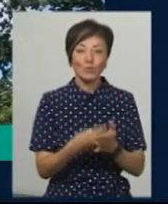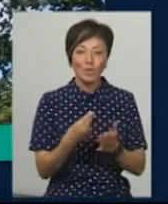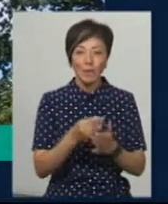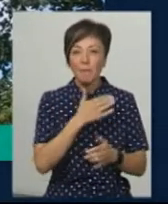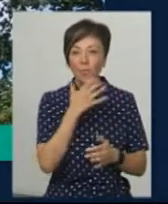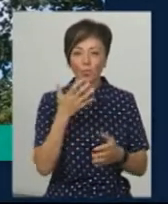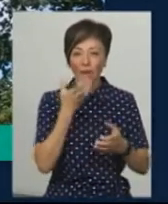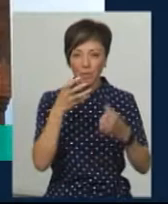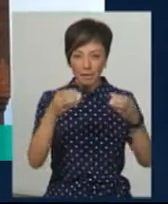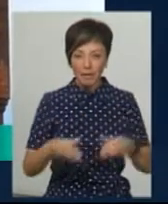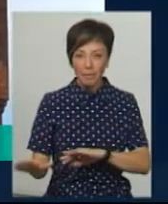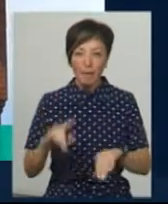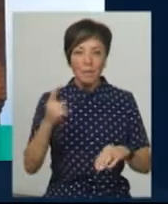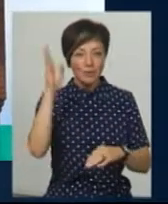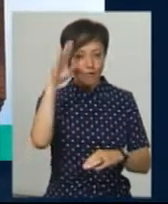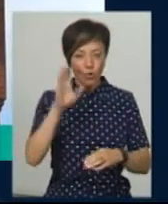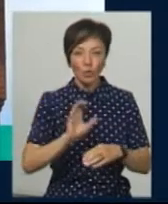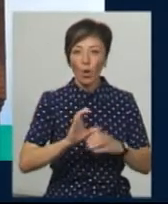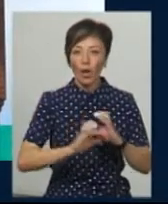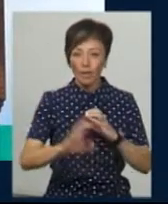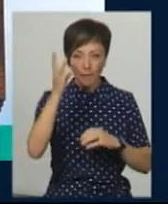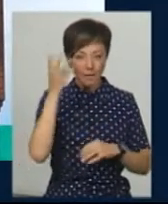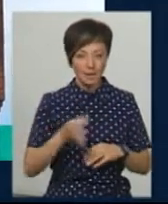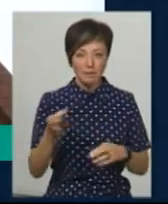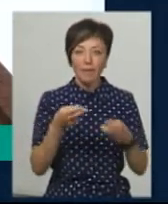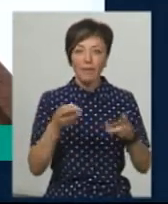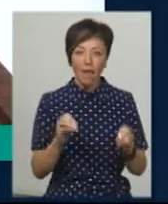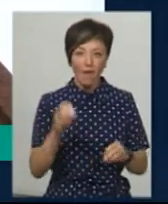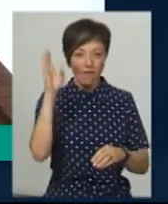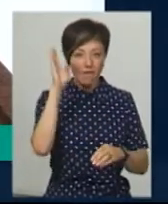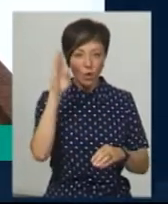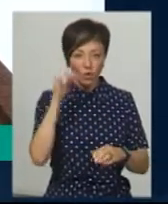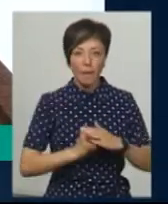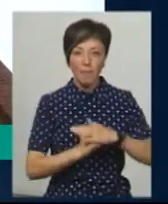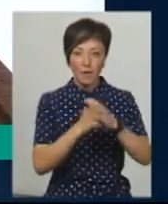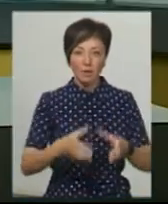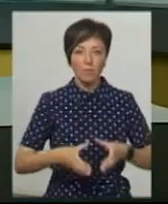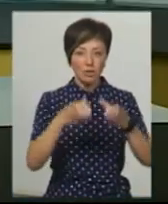водогін у Хмельницькому, де знаходиться водонапірна башта, яка стала пам'яткою архітектури.